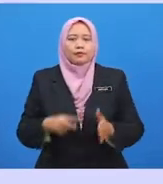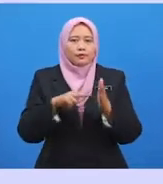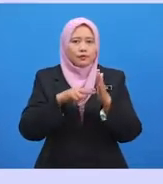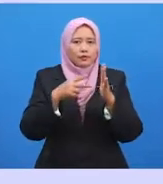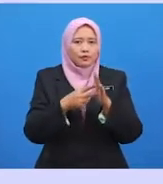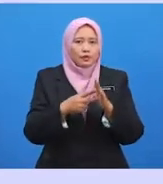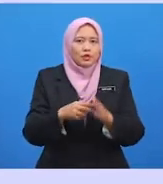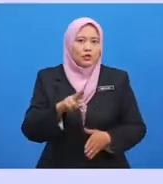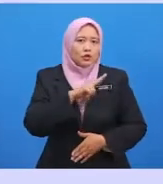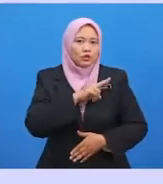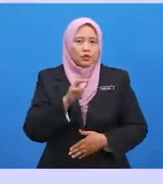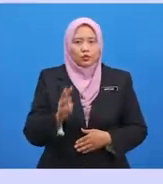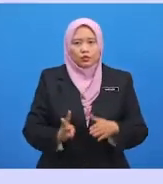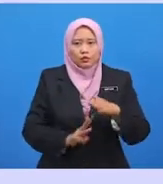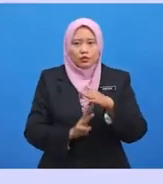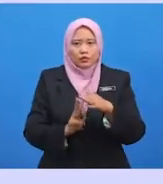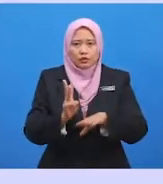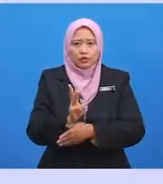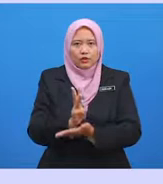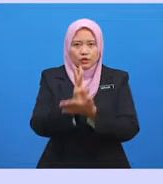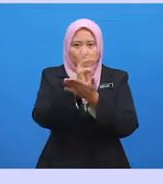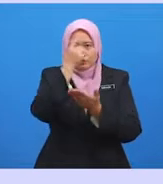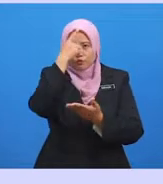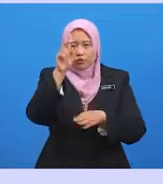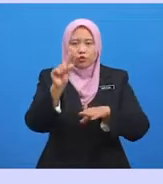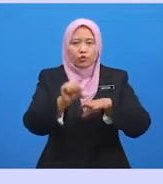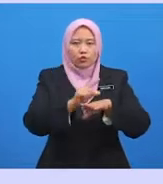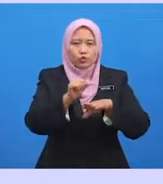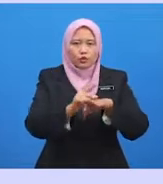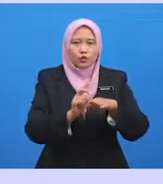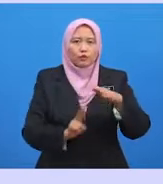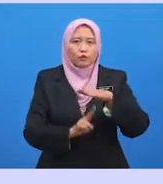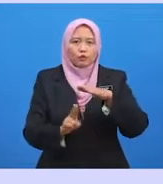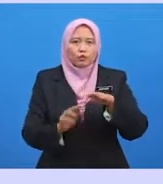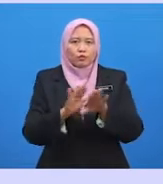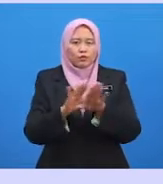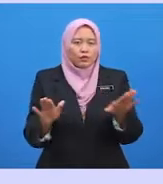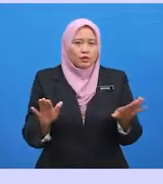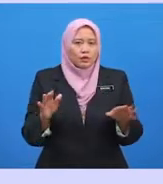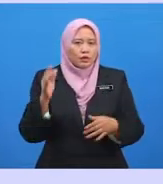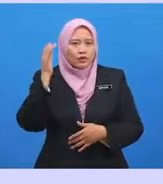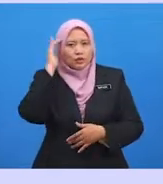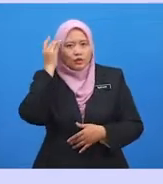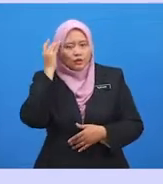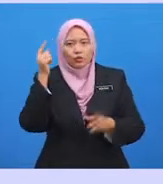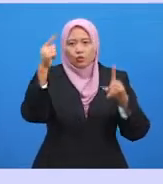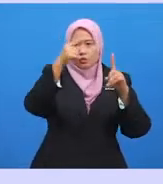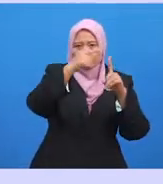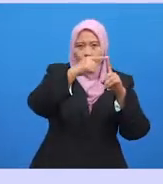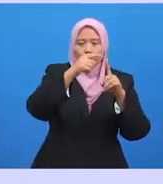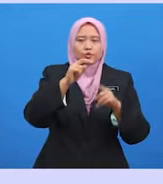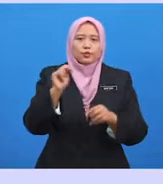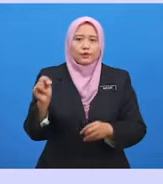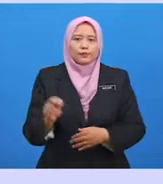wakaf untuk kegunaan umum yang tidak ditentukan tujuannya oleh itu majelis agama